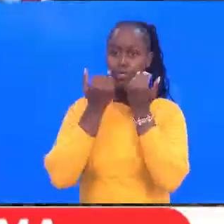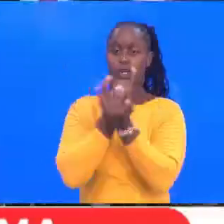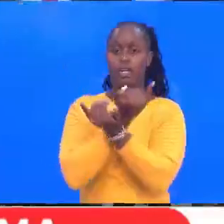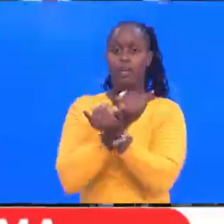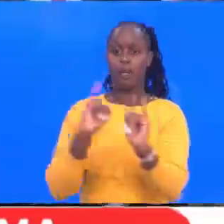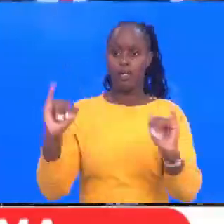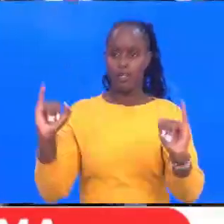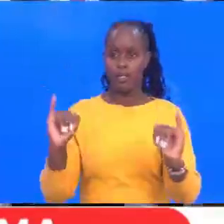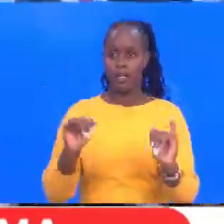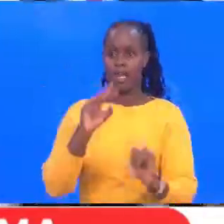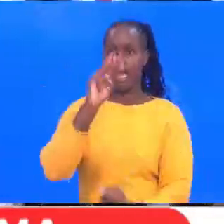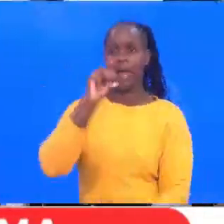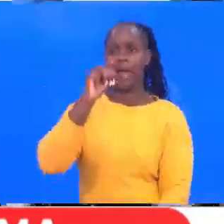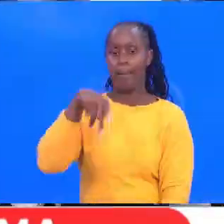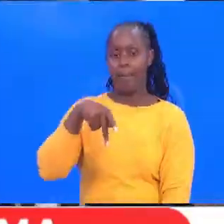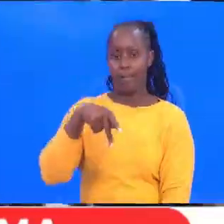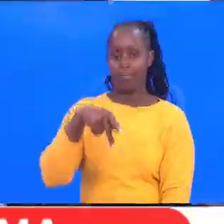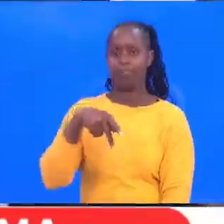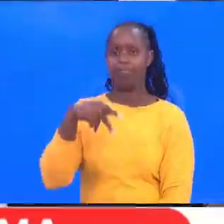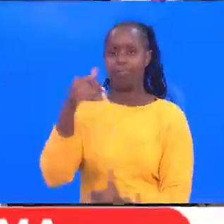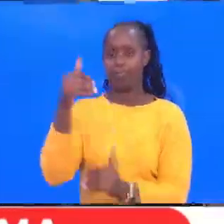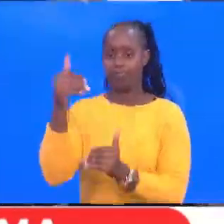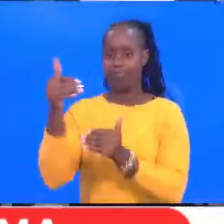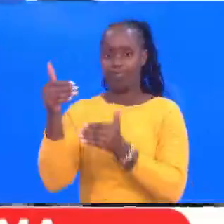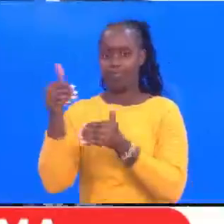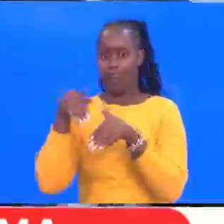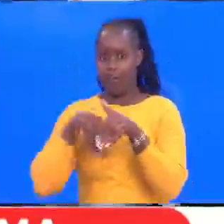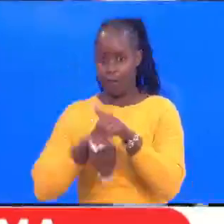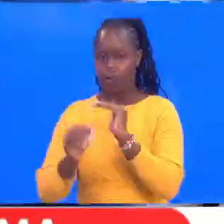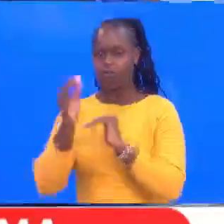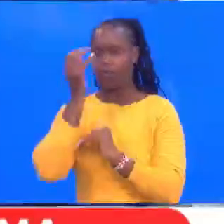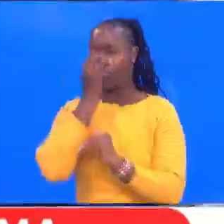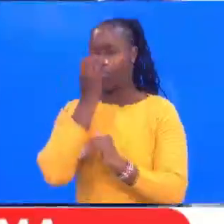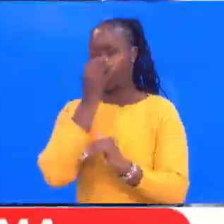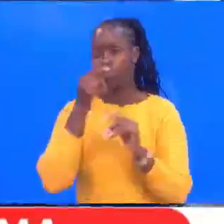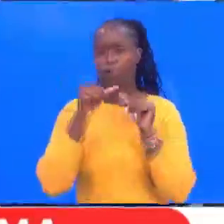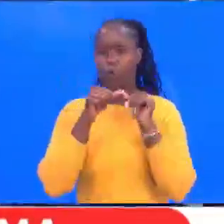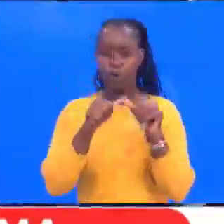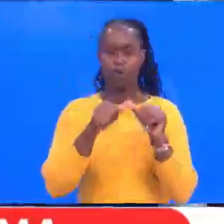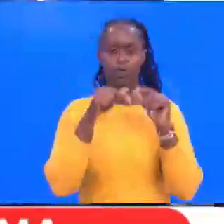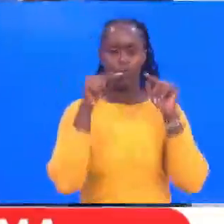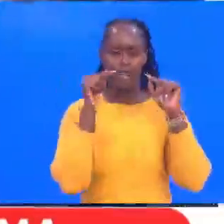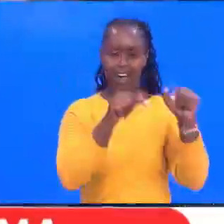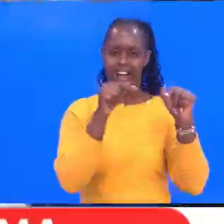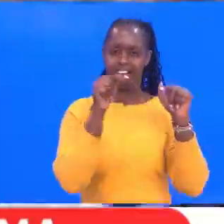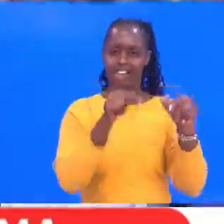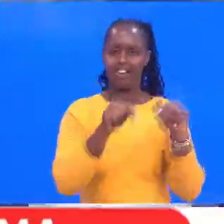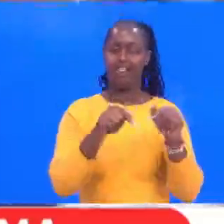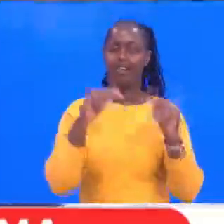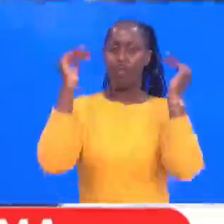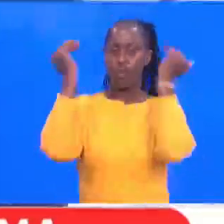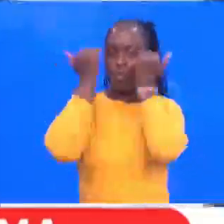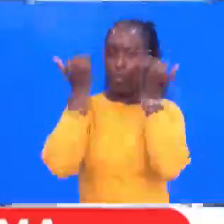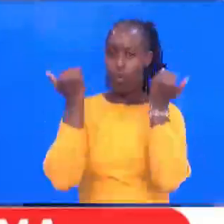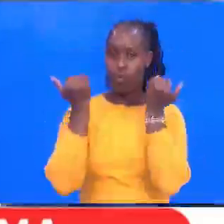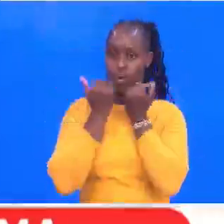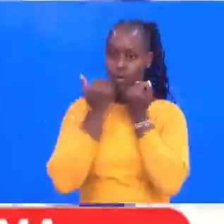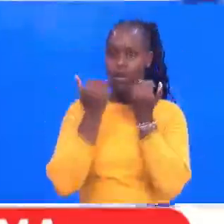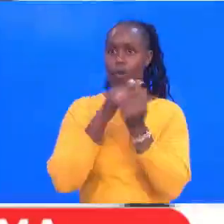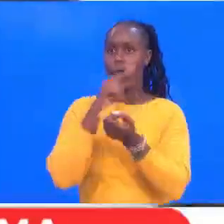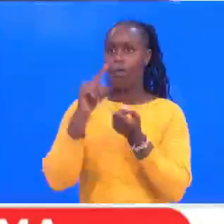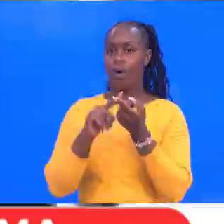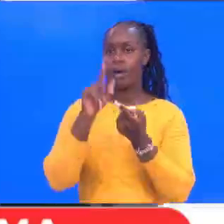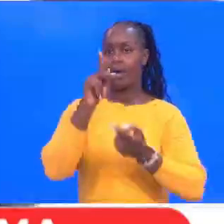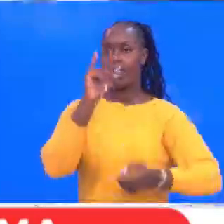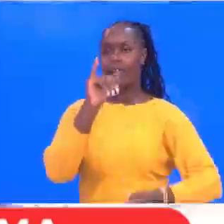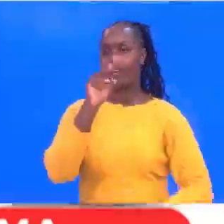kijiri, wabunge wendani wa Rais Ruto walizidisha vijembe dhidi ya idara ya mahakama. Wakiongea katika eneo la Kiamba, kaunti ya Kiambu, wabunge